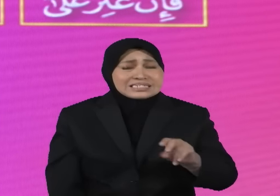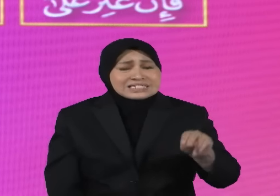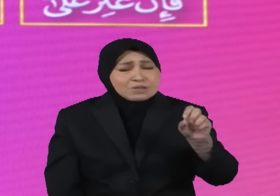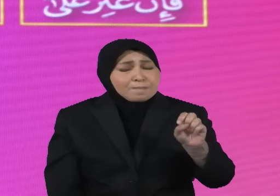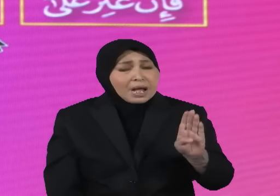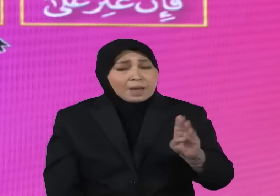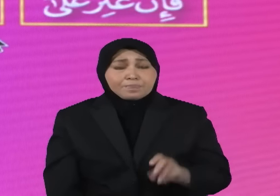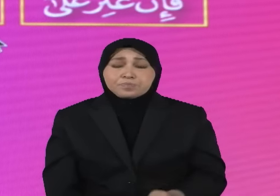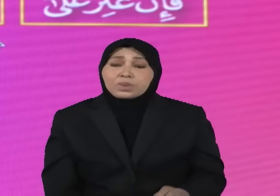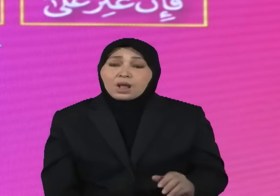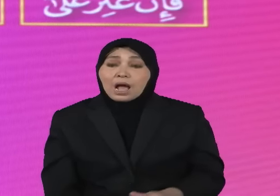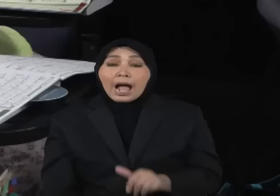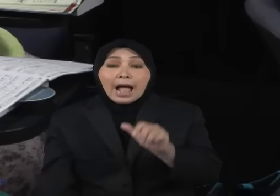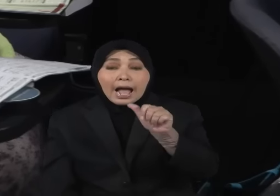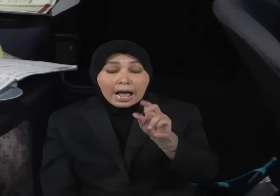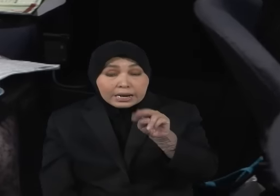ithma.